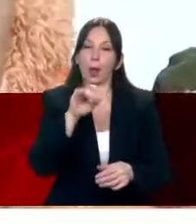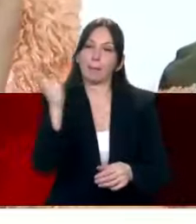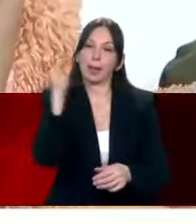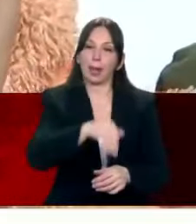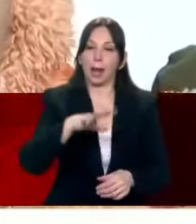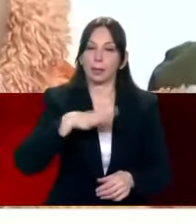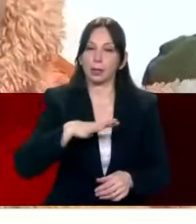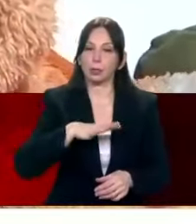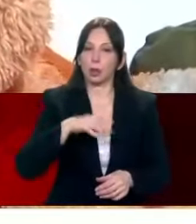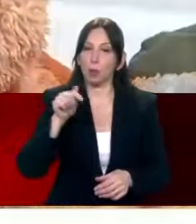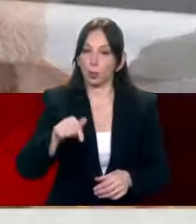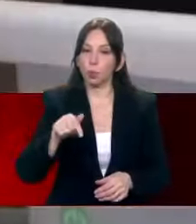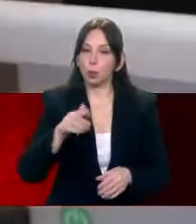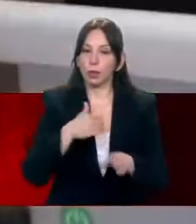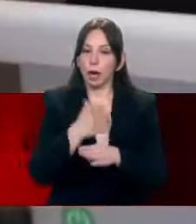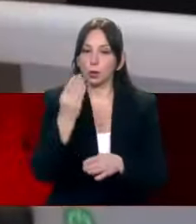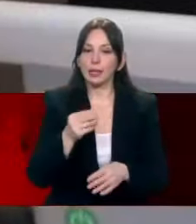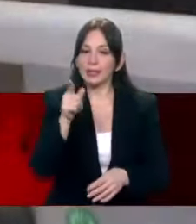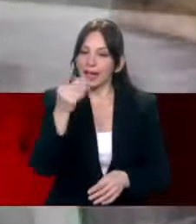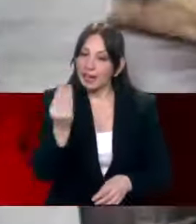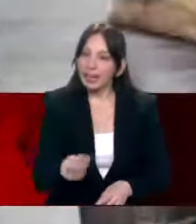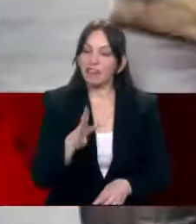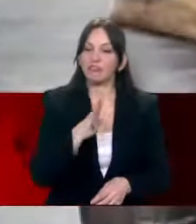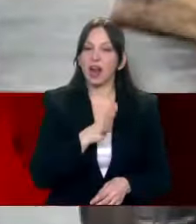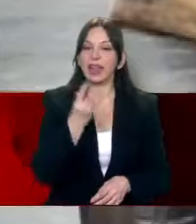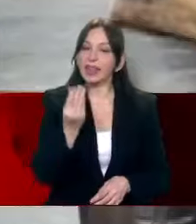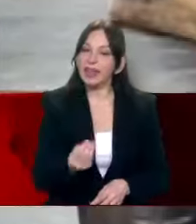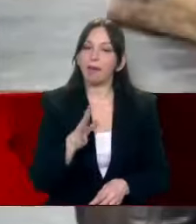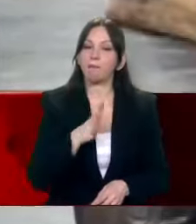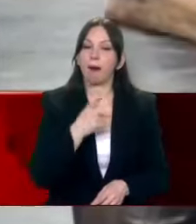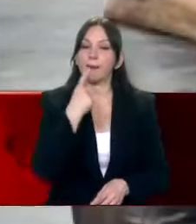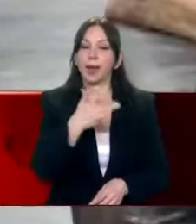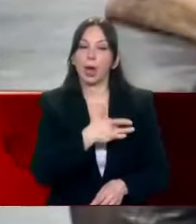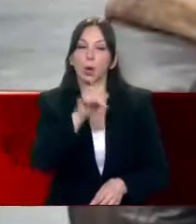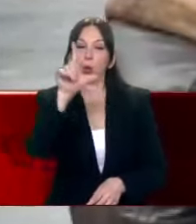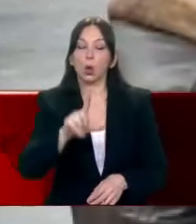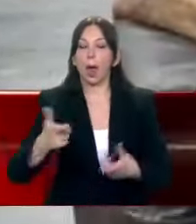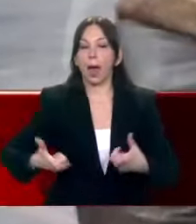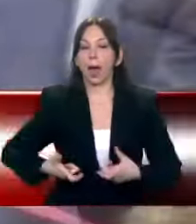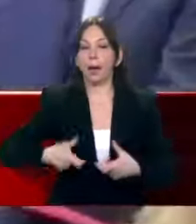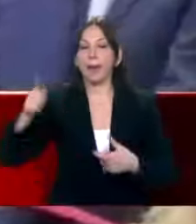da bugün gerçek oldu. İyi ki varsınız. İyi ki varlar dedirten gönüllüler